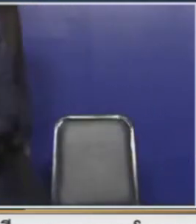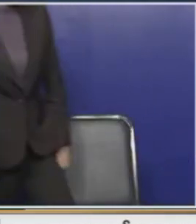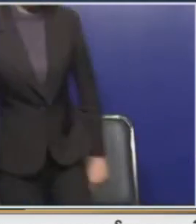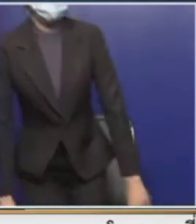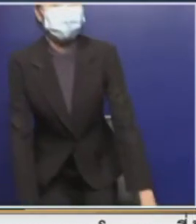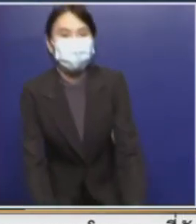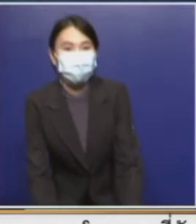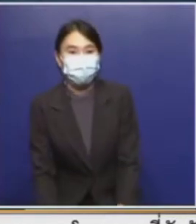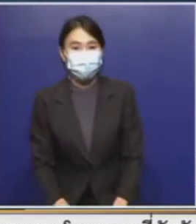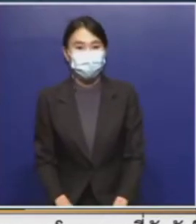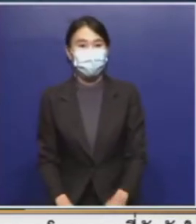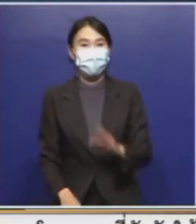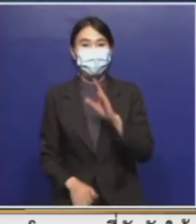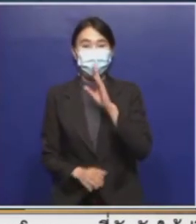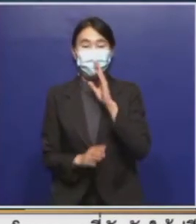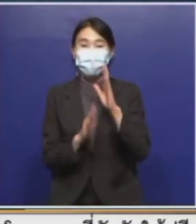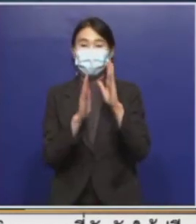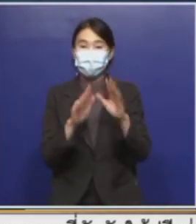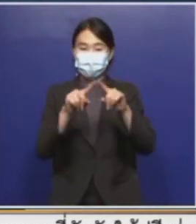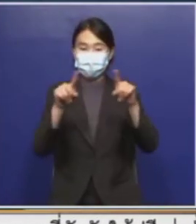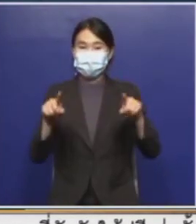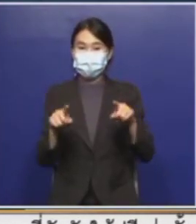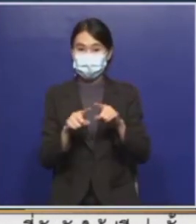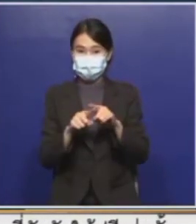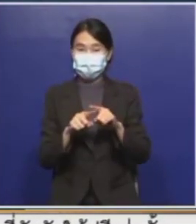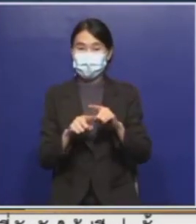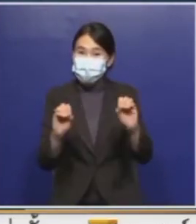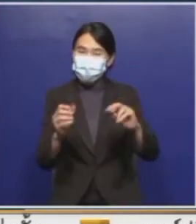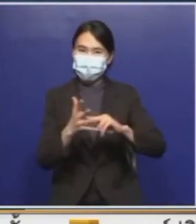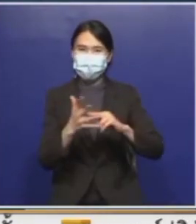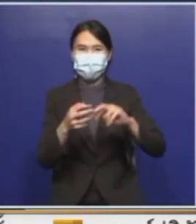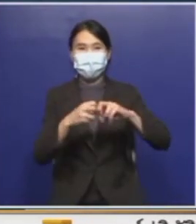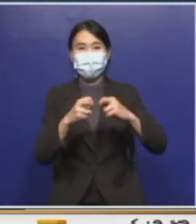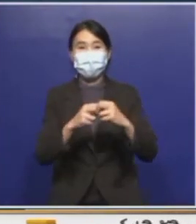ายสรริ caste legitimacyมัจะตองพระเชินเรื่องอะไรครับ